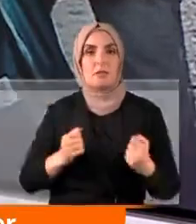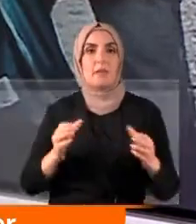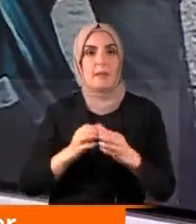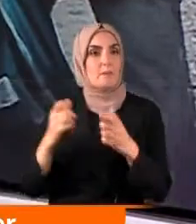noktada devam ediyor